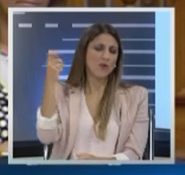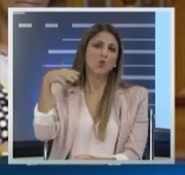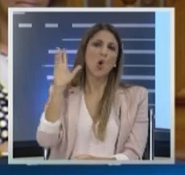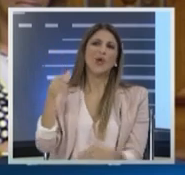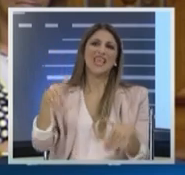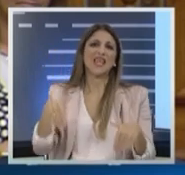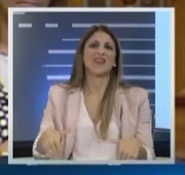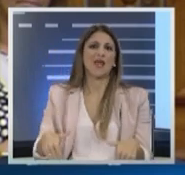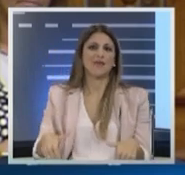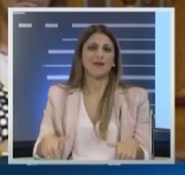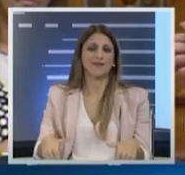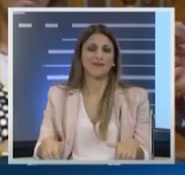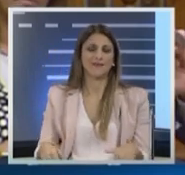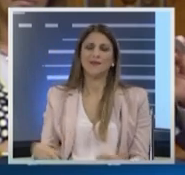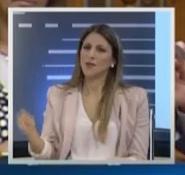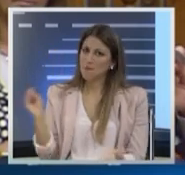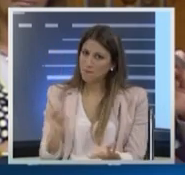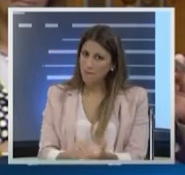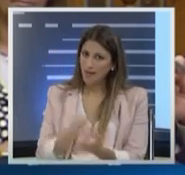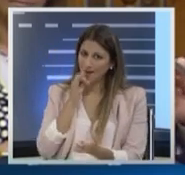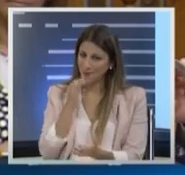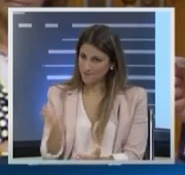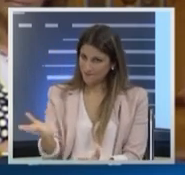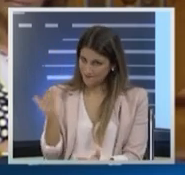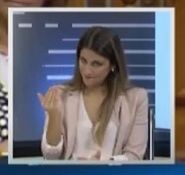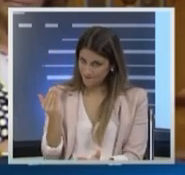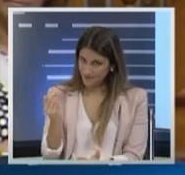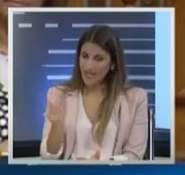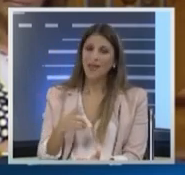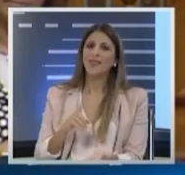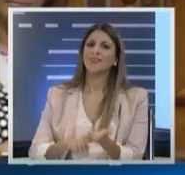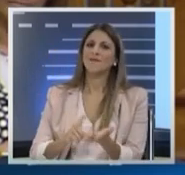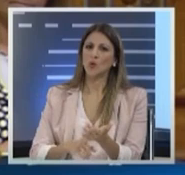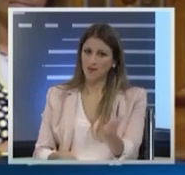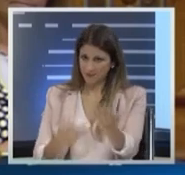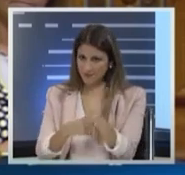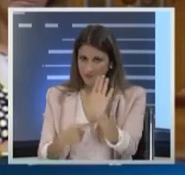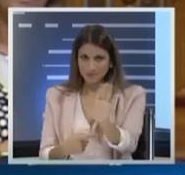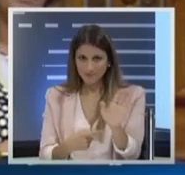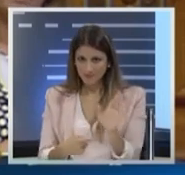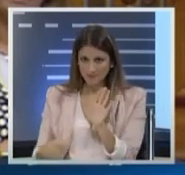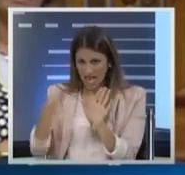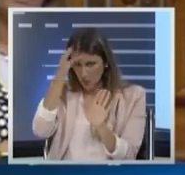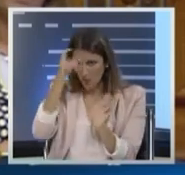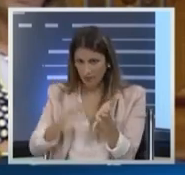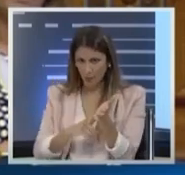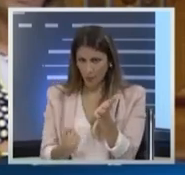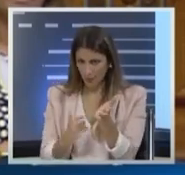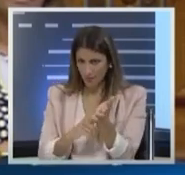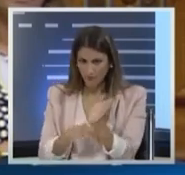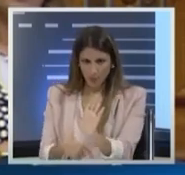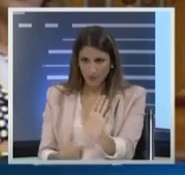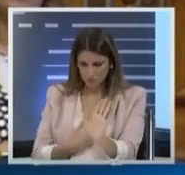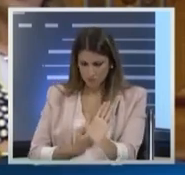την προτροπή μου να βγάλετε τις αστυνομικές σας ταυτότητες. Αστυνομικές ταυτότητες δεν τις έχουμε.